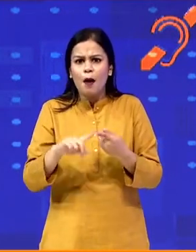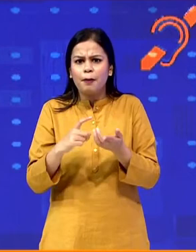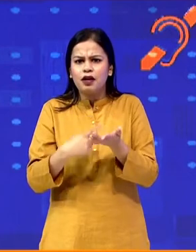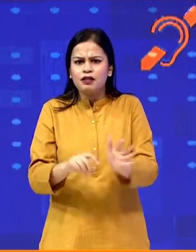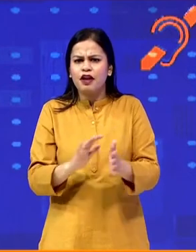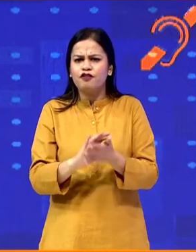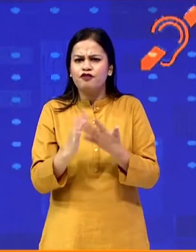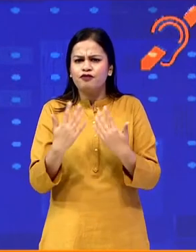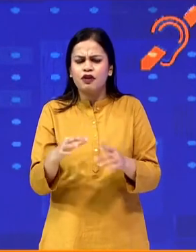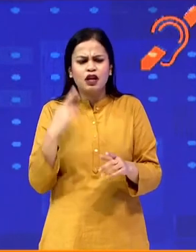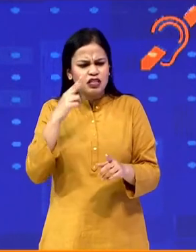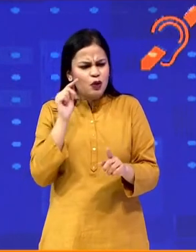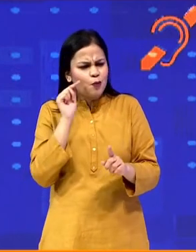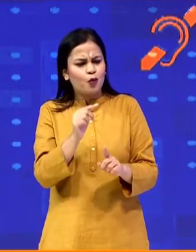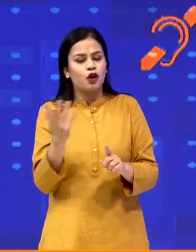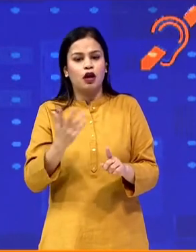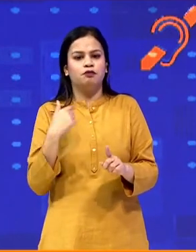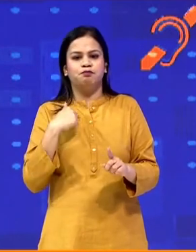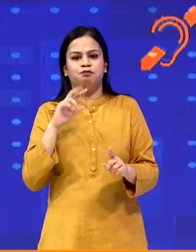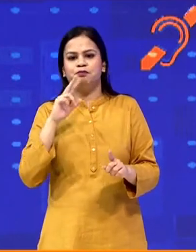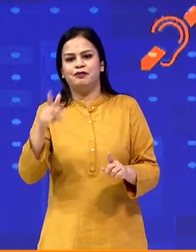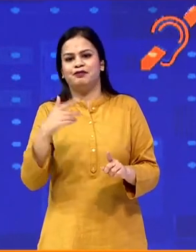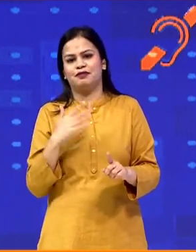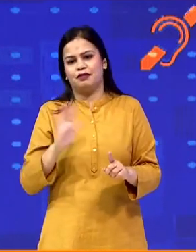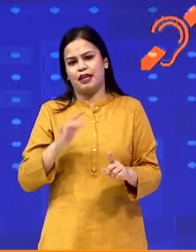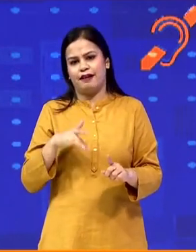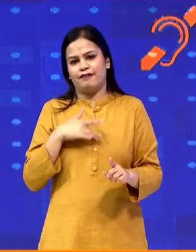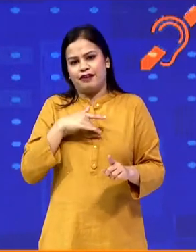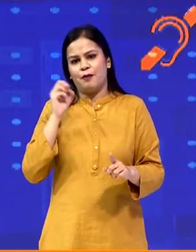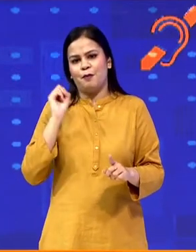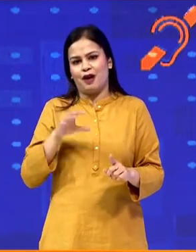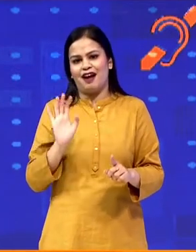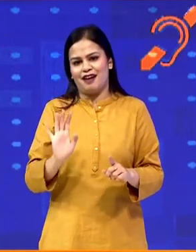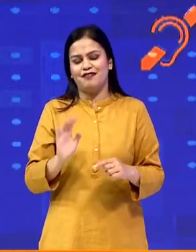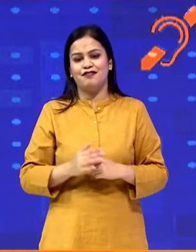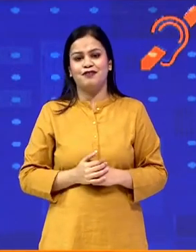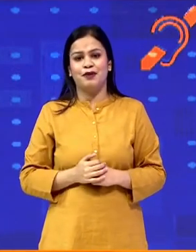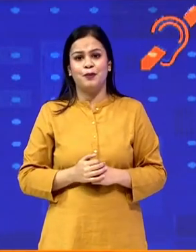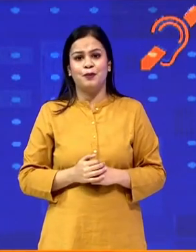किस पर किया मैं कहूंगा नहीं मुझे अच्छा नहीं लगता